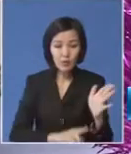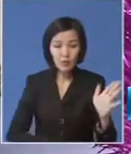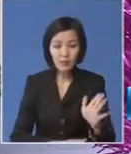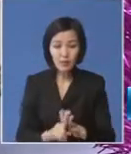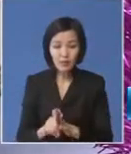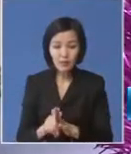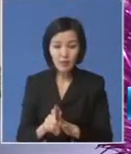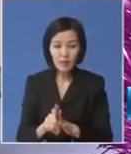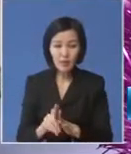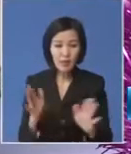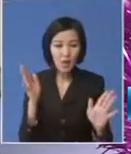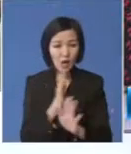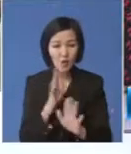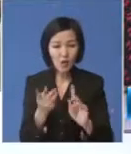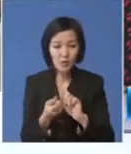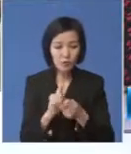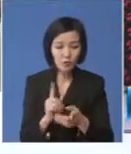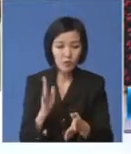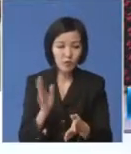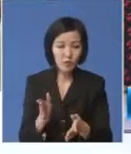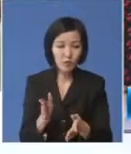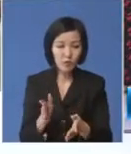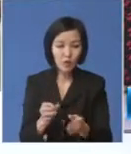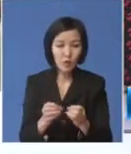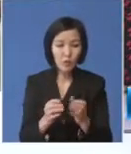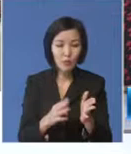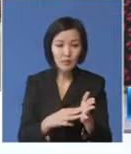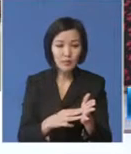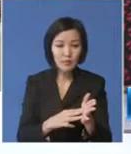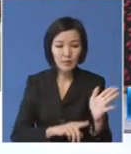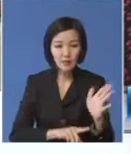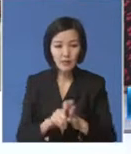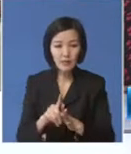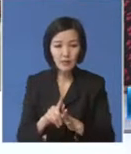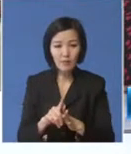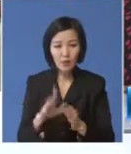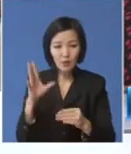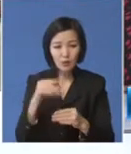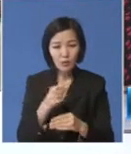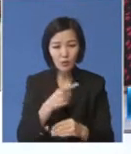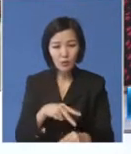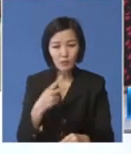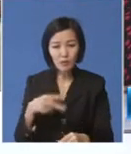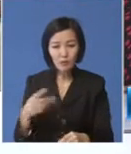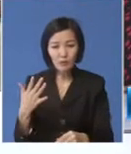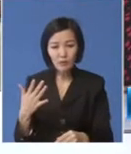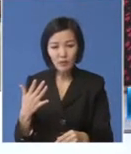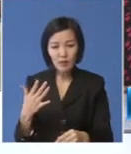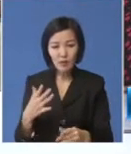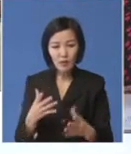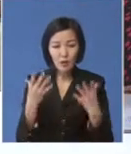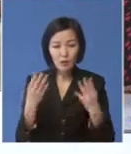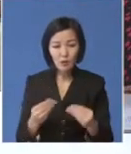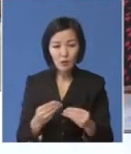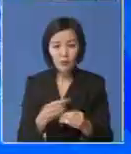райы бұзылады. 18-нен бастап түнгі температура 20-25 болады. Күндізгі температура 10-15